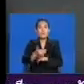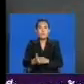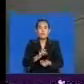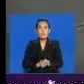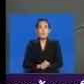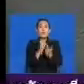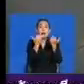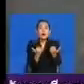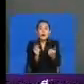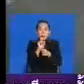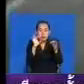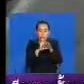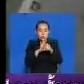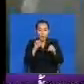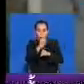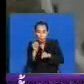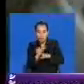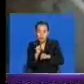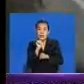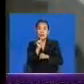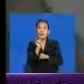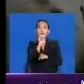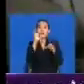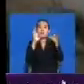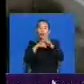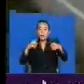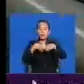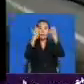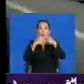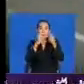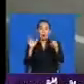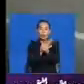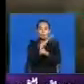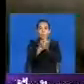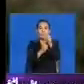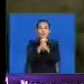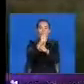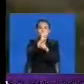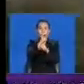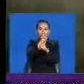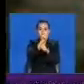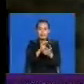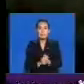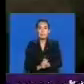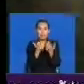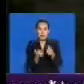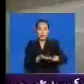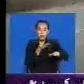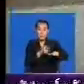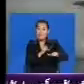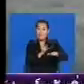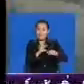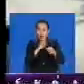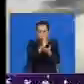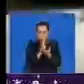Nissan ได้ผลิต Faraday Z รุ่นพิเศษออกมาเพื่อเฉลิมฉลองวาระครบรอบ40ปีและที่สำคัญ Faraday Z เคยได้รับรางวัล Most